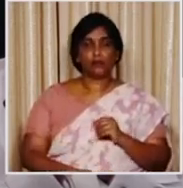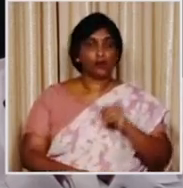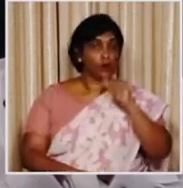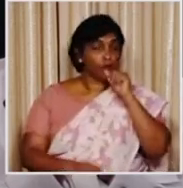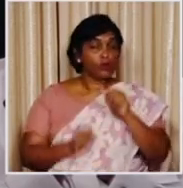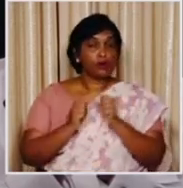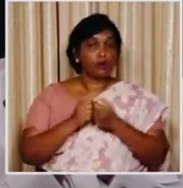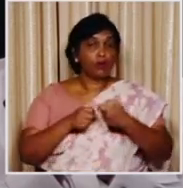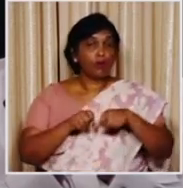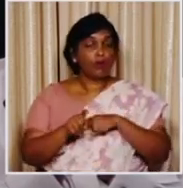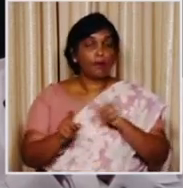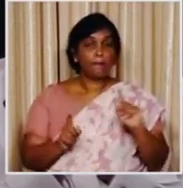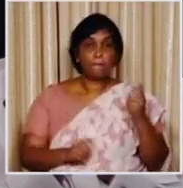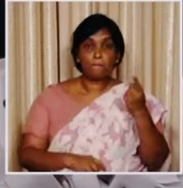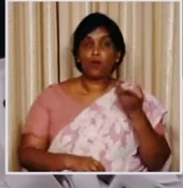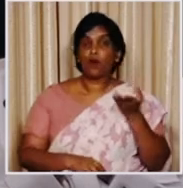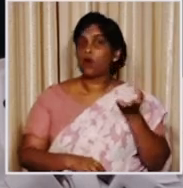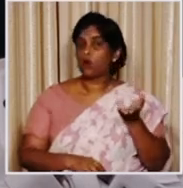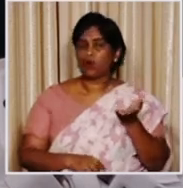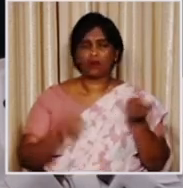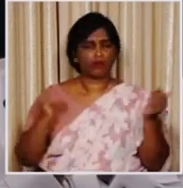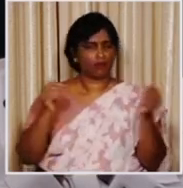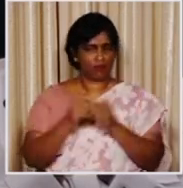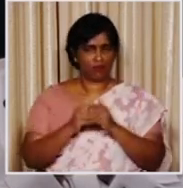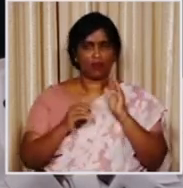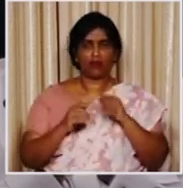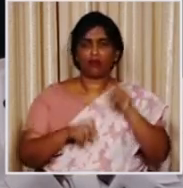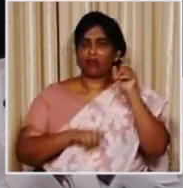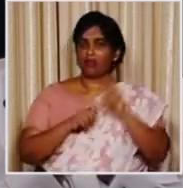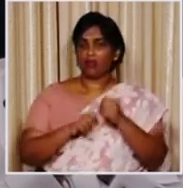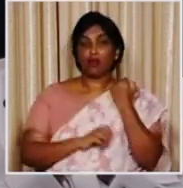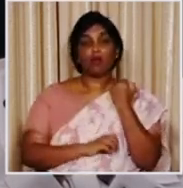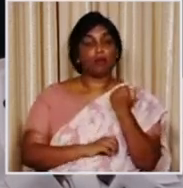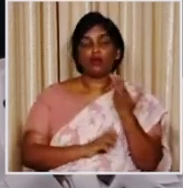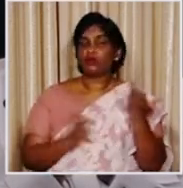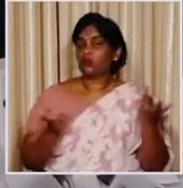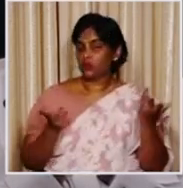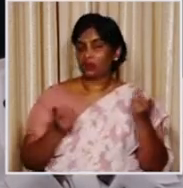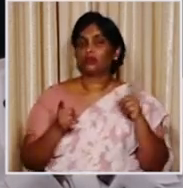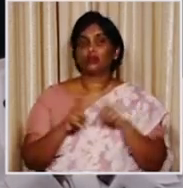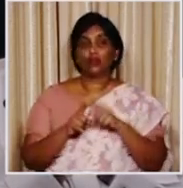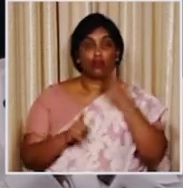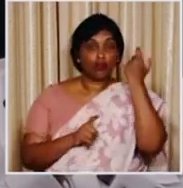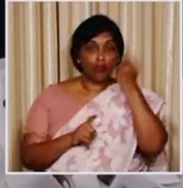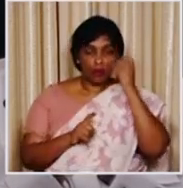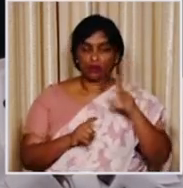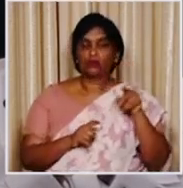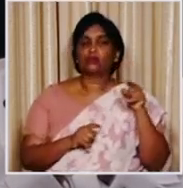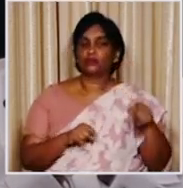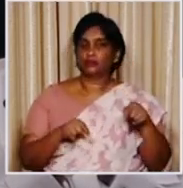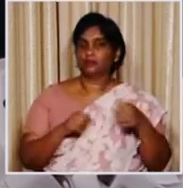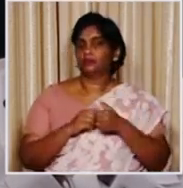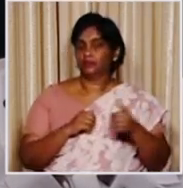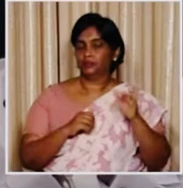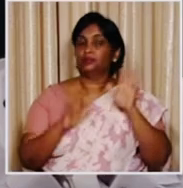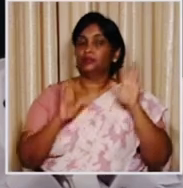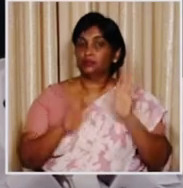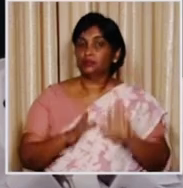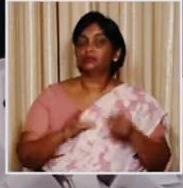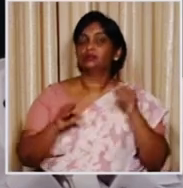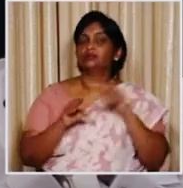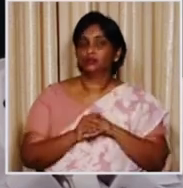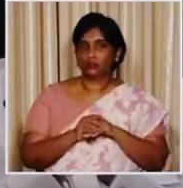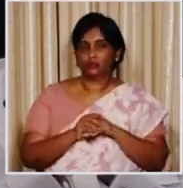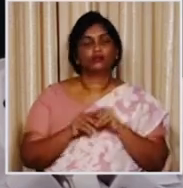කෙරෙව්වේ කවුරු ඉන්නවද මේ පිටිපස ඉන්න හස්තියෝ කවුද කියන හොයන්න තමයි දැන් වෙලා තියෙන්නේ නමුත් ඒ ඇස්සේ